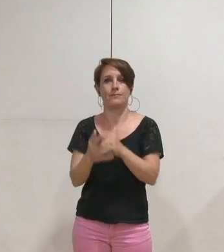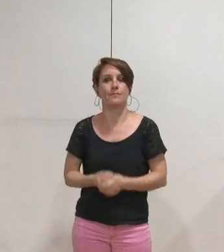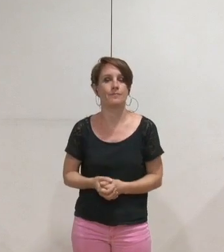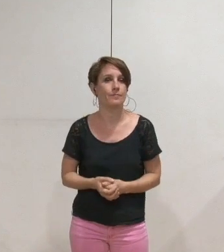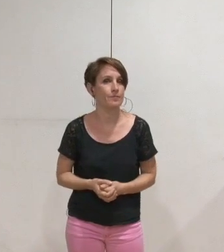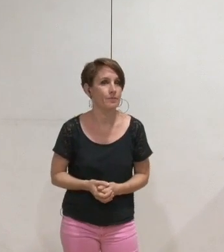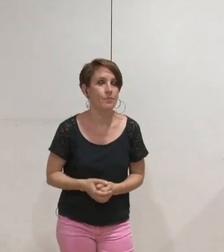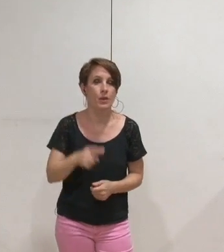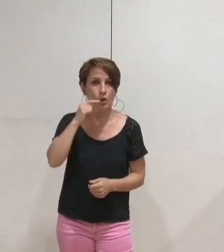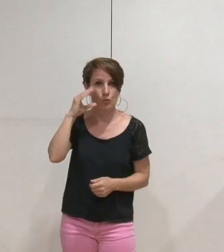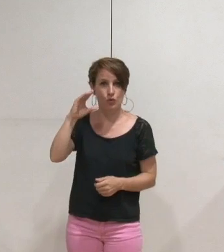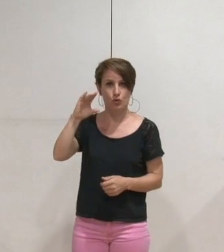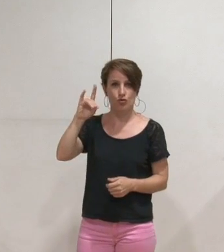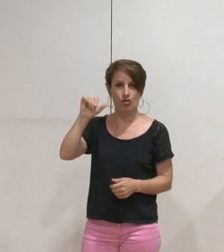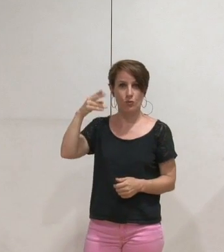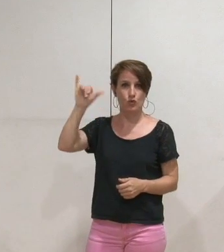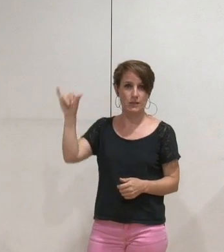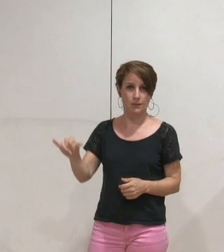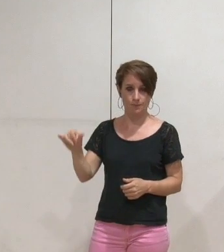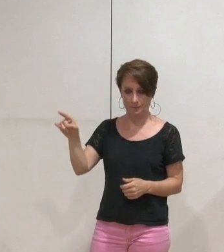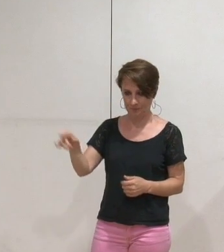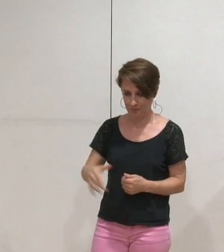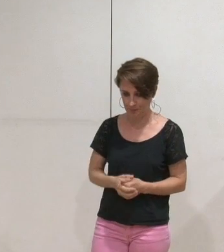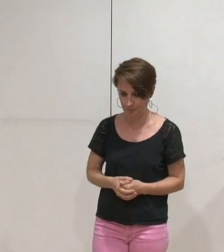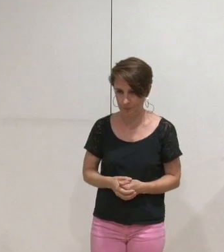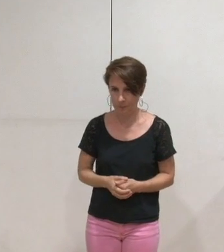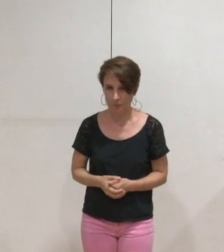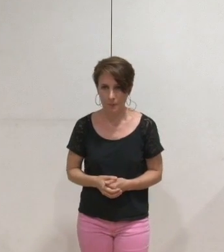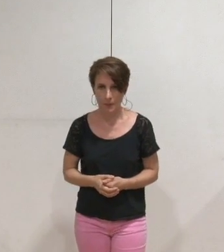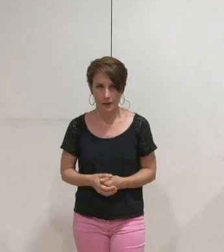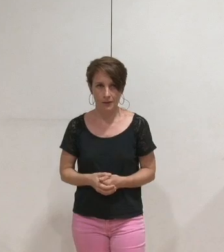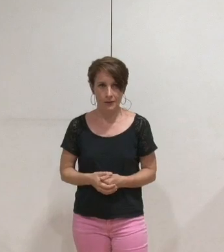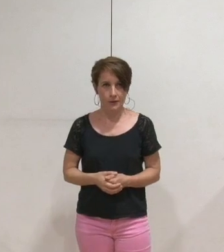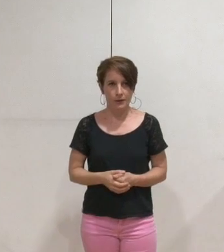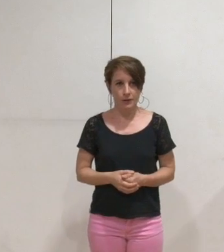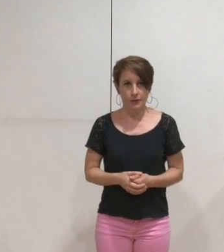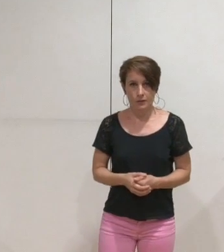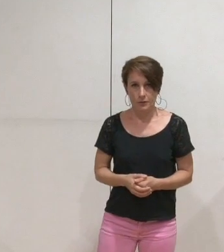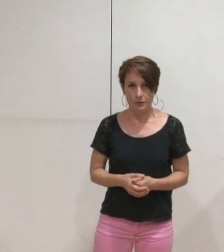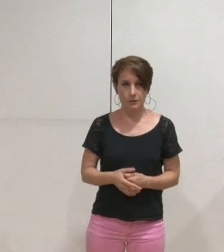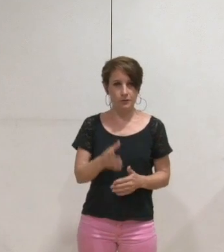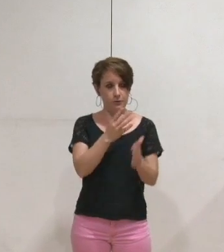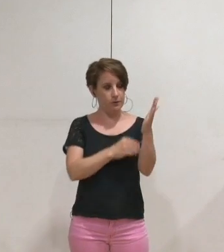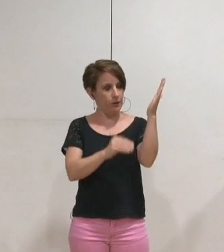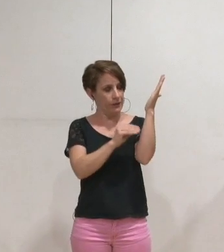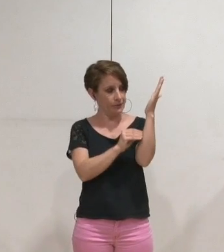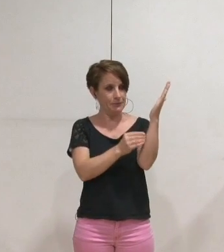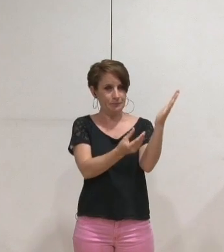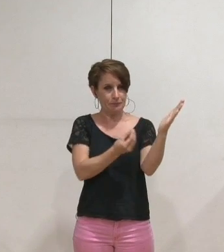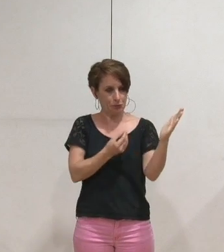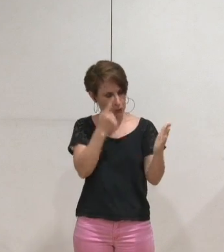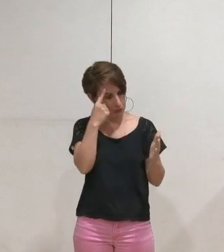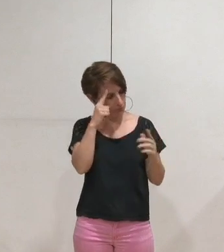monsieur chamussi oui jeis que c ement me plonge dans une certaine